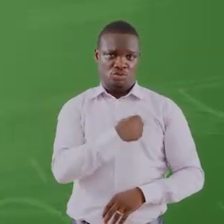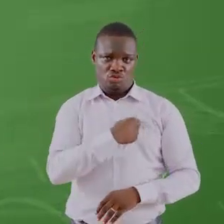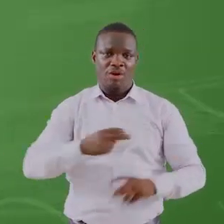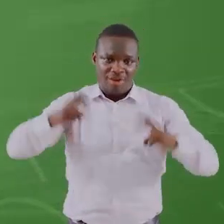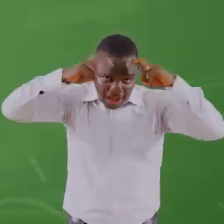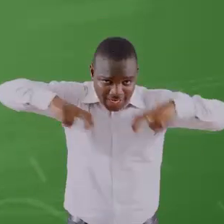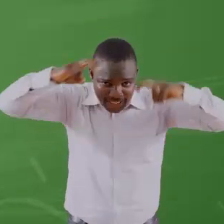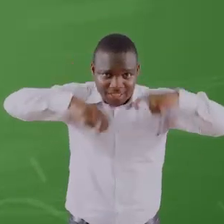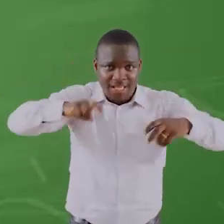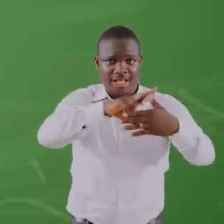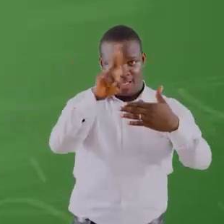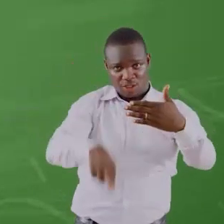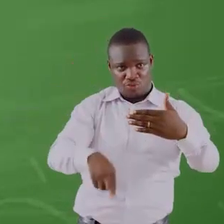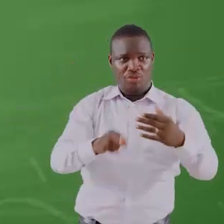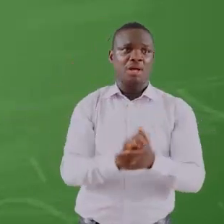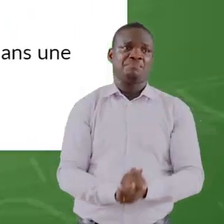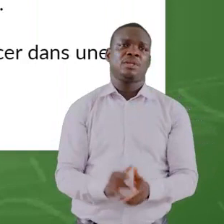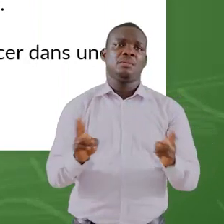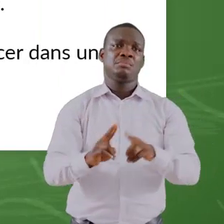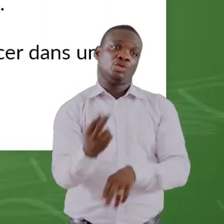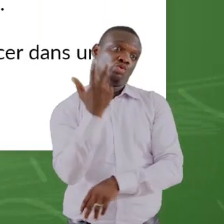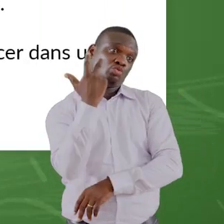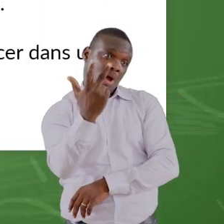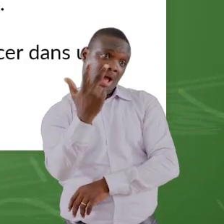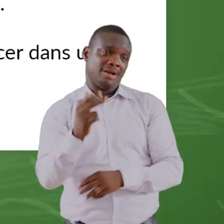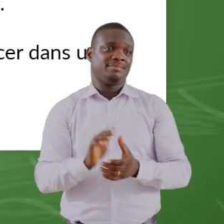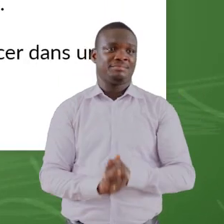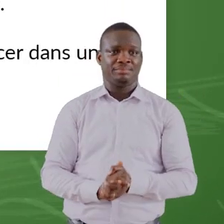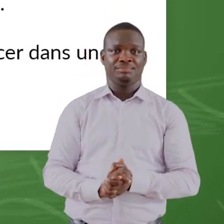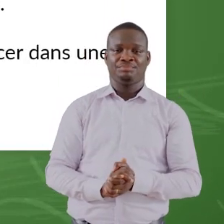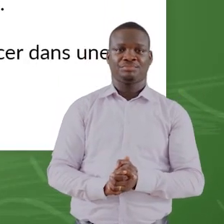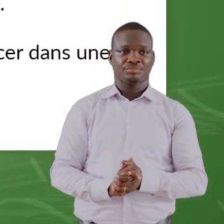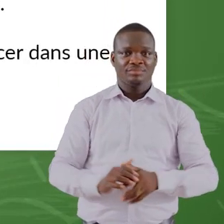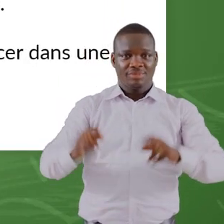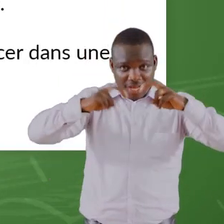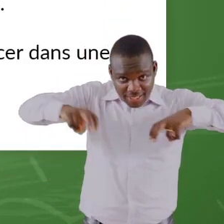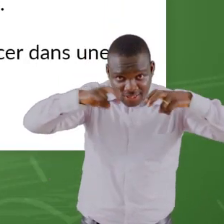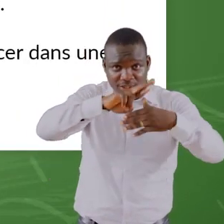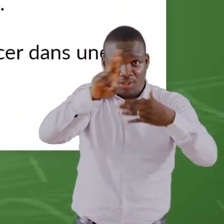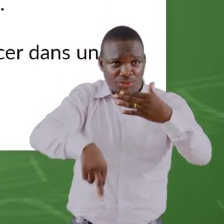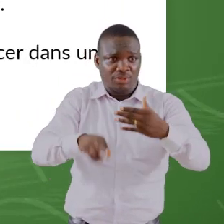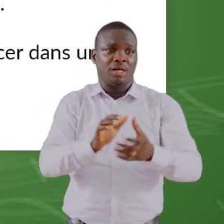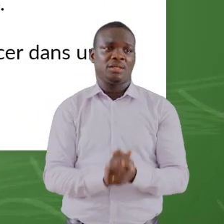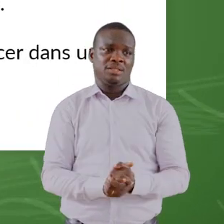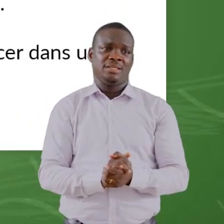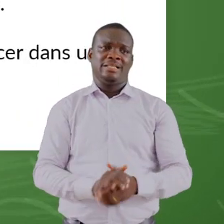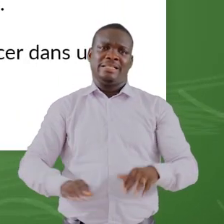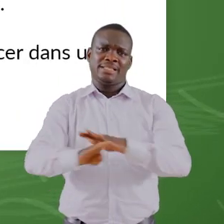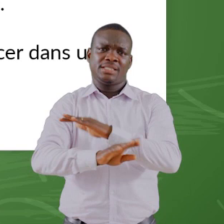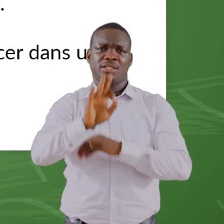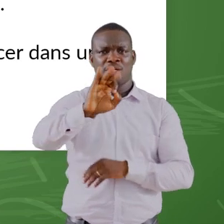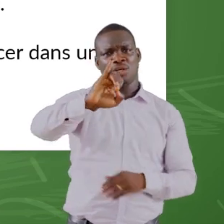à l'analyse des résultats. Petit 3, analyse des résultats. Les gîtes